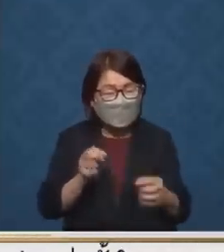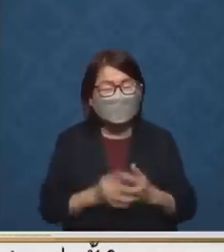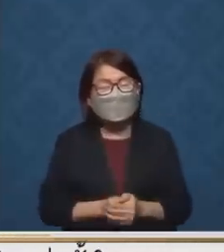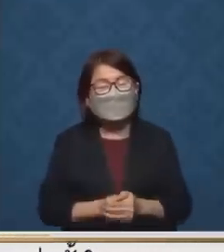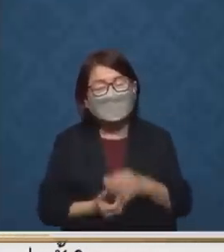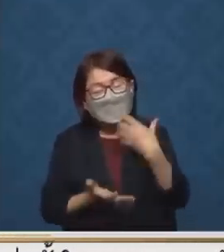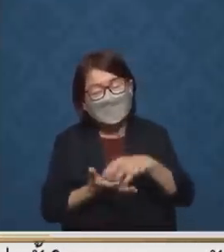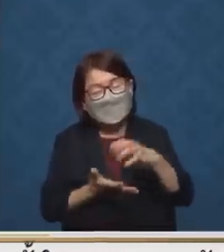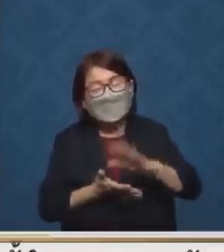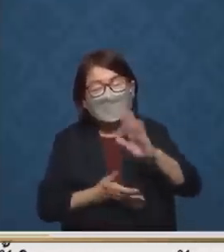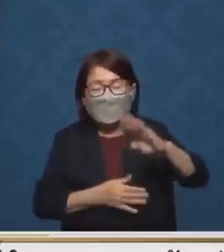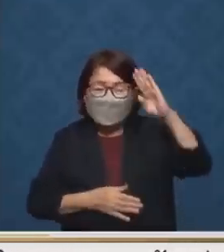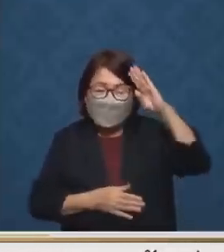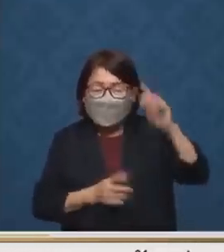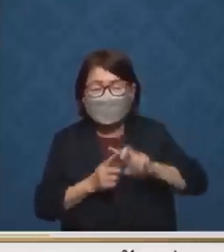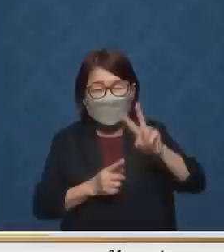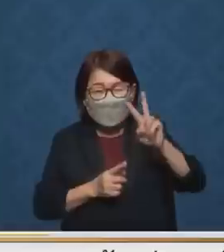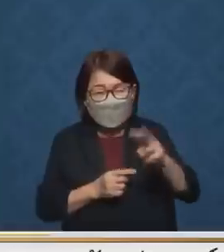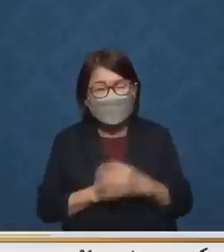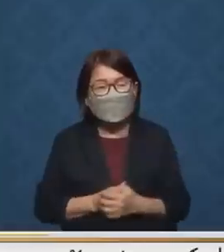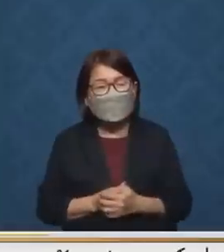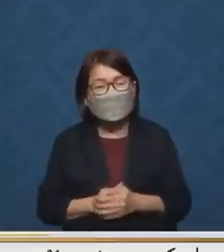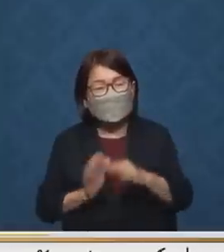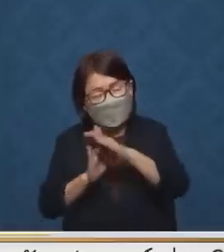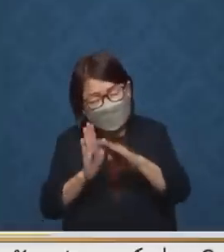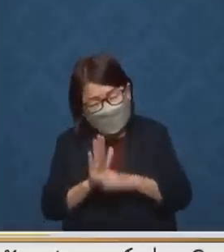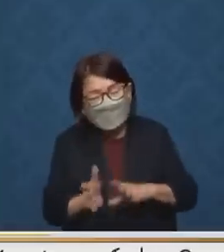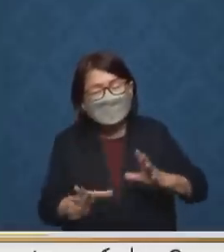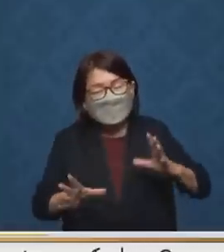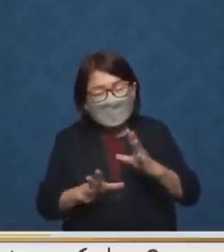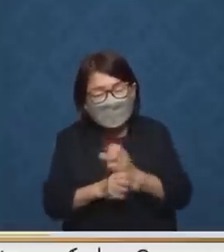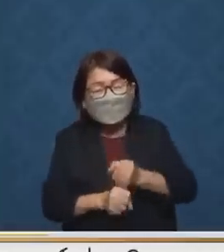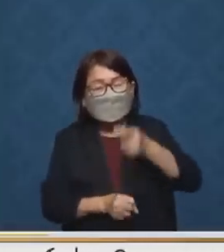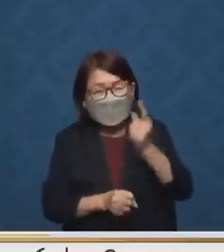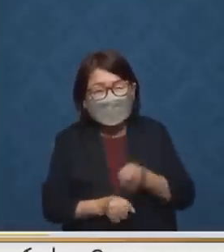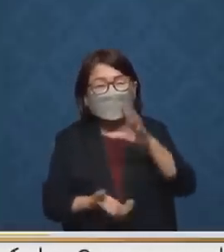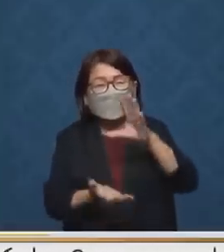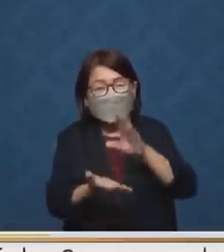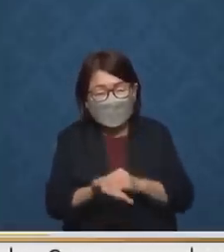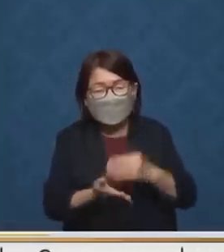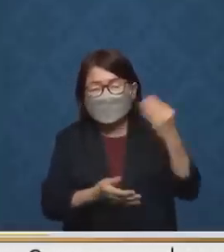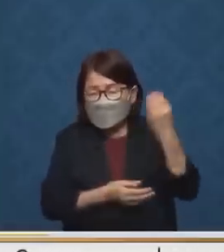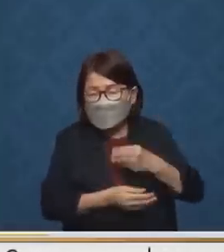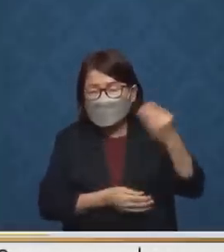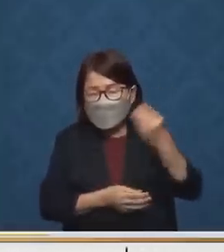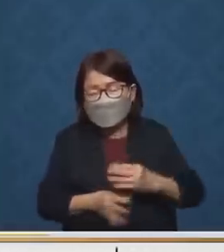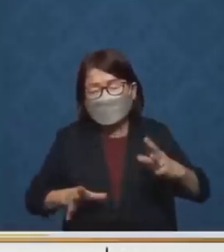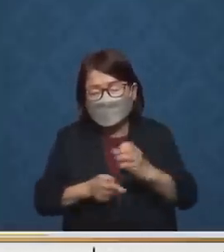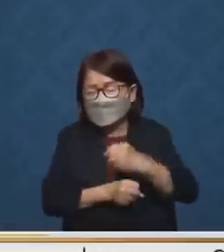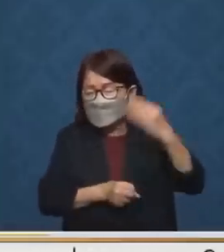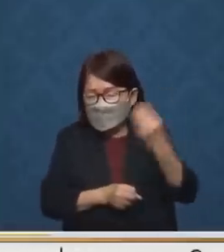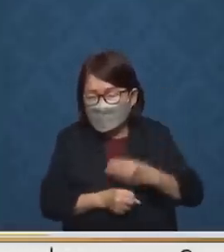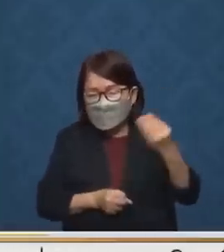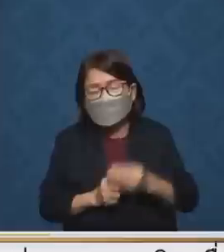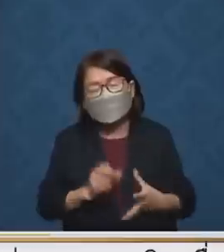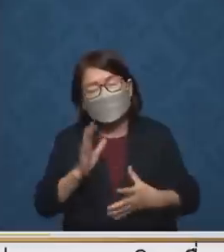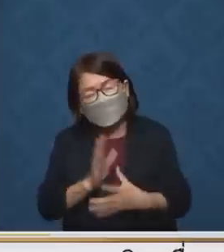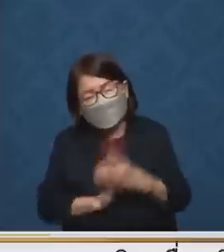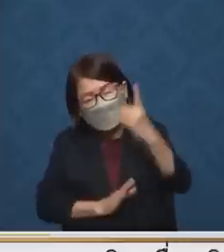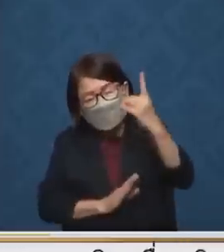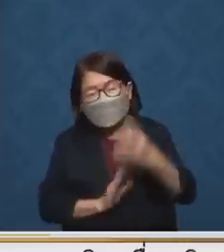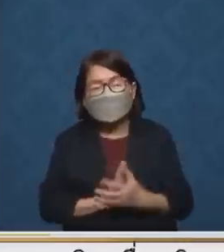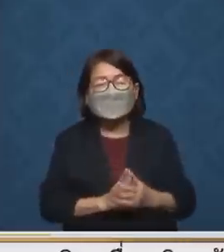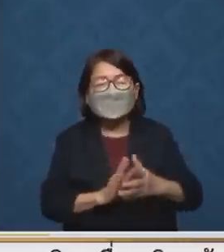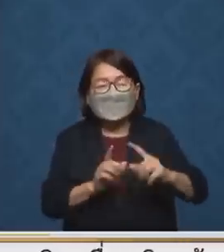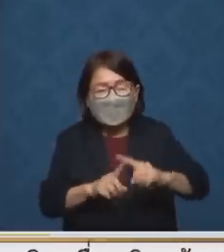ของขณะทำงานชุนี้ทั้งข้อมูลสรุป ต้องสรุป ประจำวัน ประจำสัดา ประจำเดือน ประ